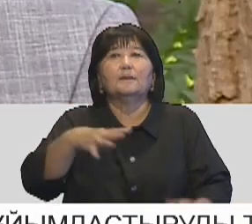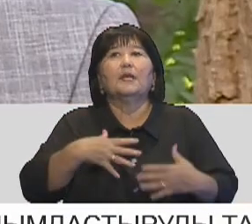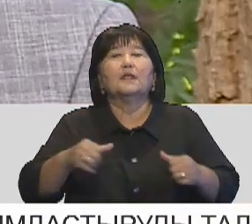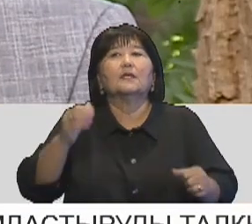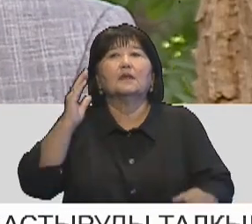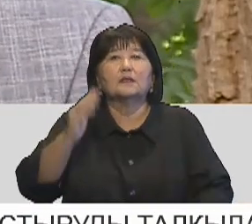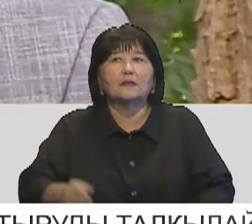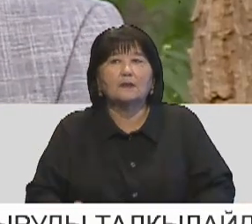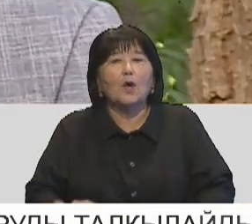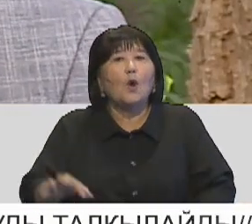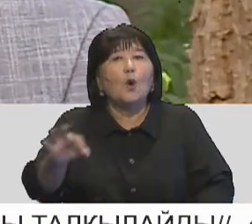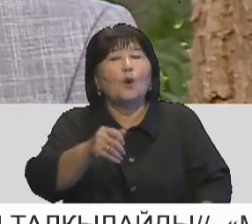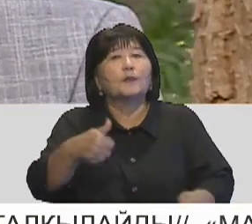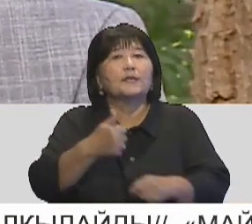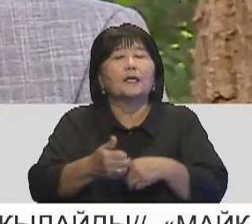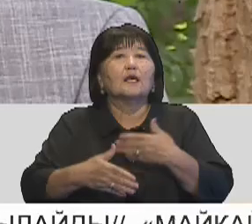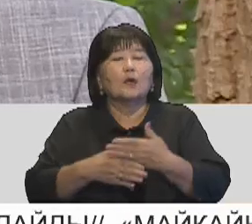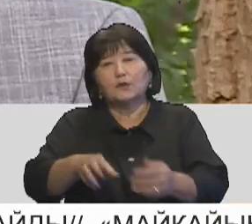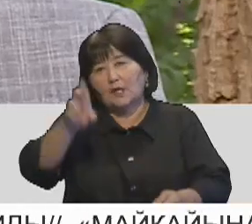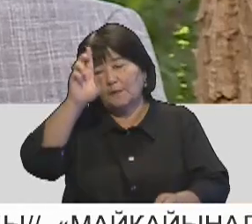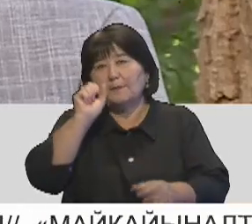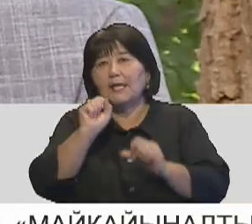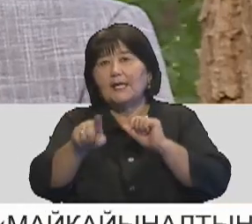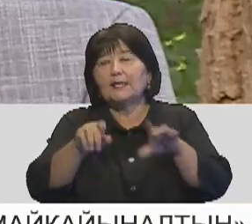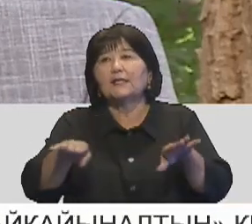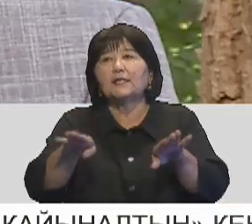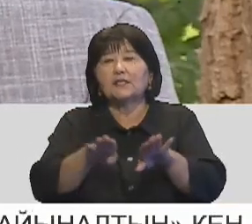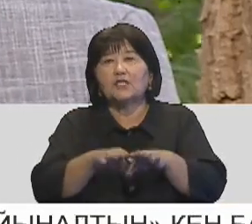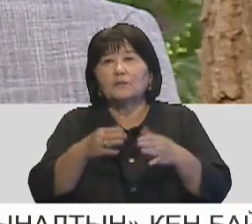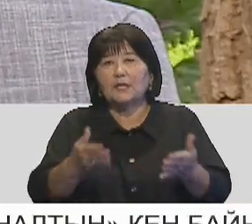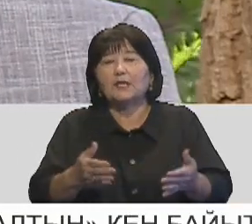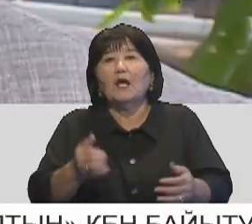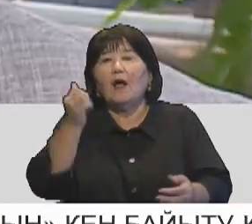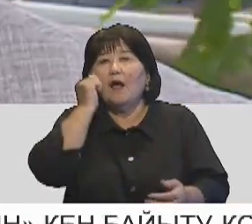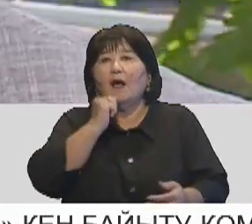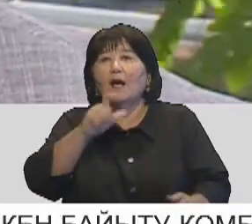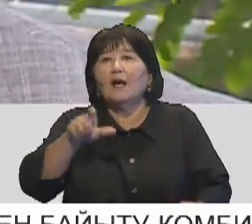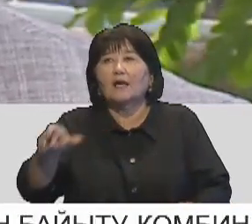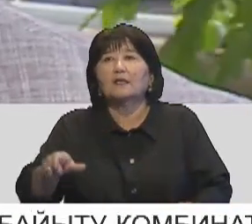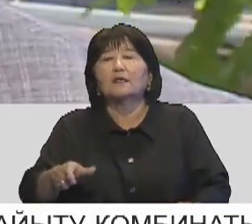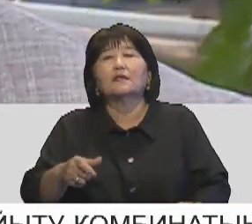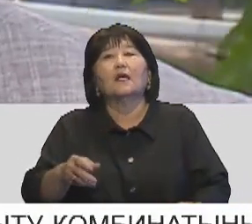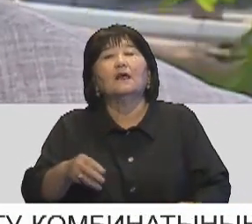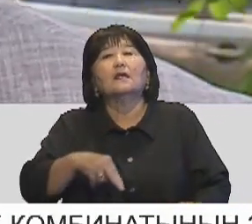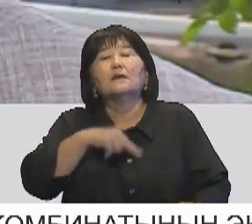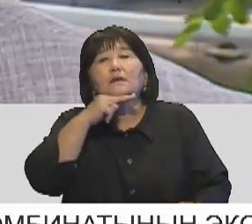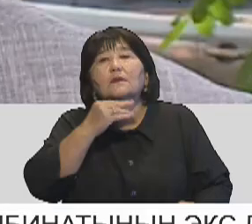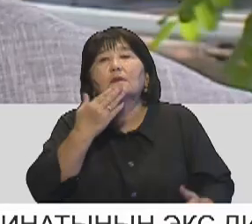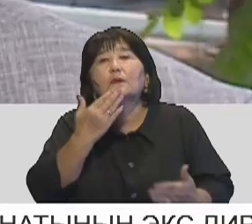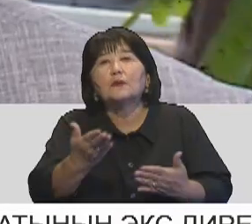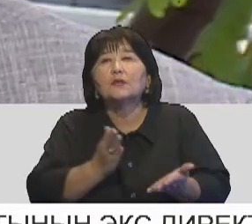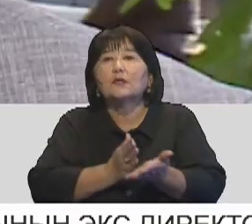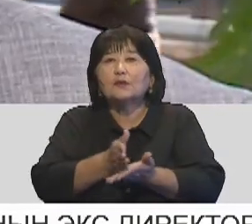болсын. Облыс әкімінің қолдауымен мемлекеттік тапсырыс шеңберінде ардагерлерді көңіл күйлерін сұрап,